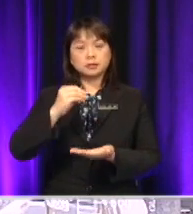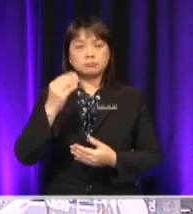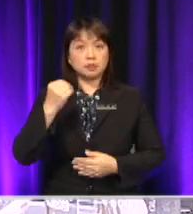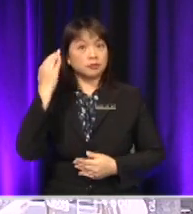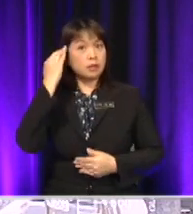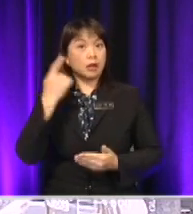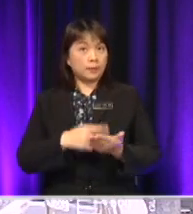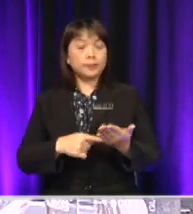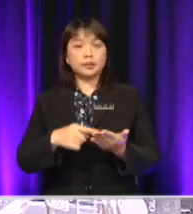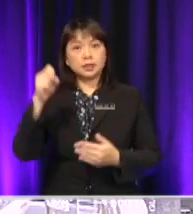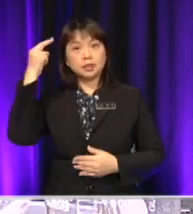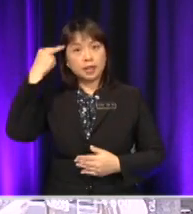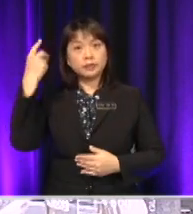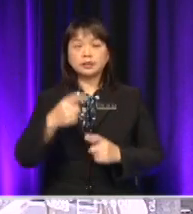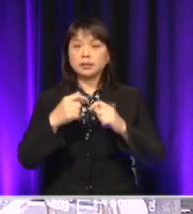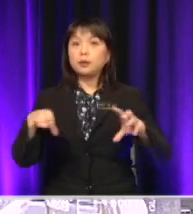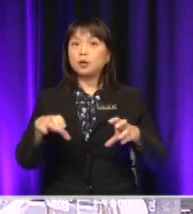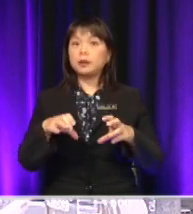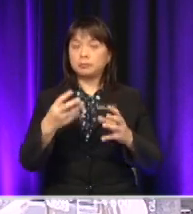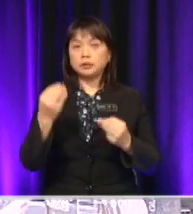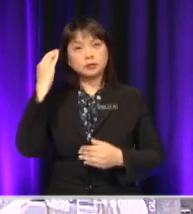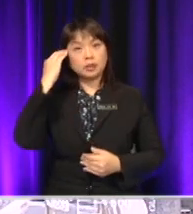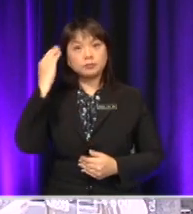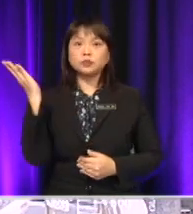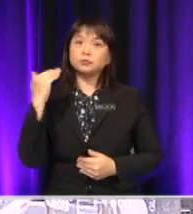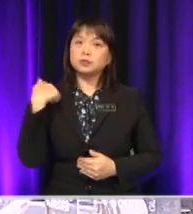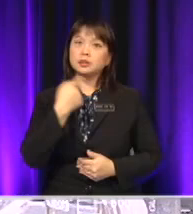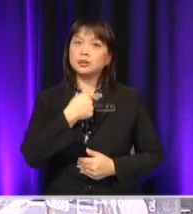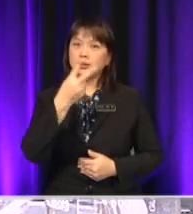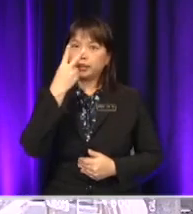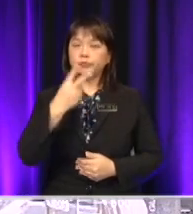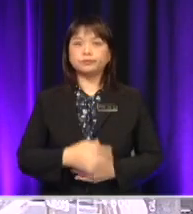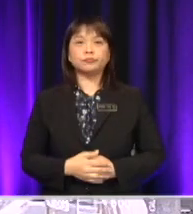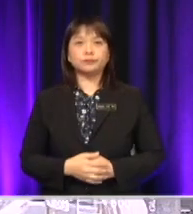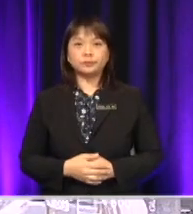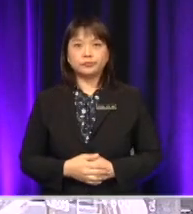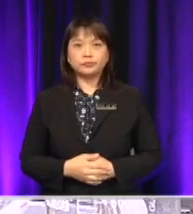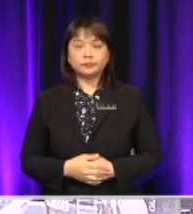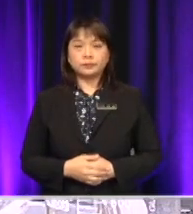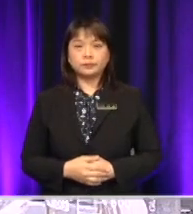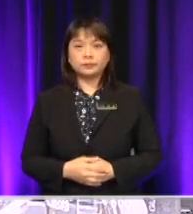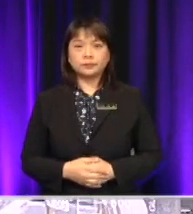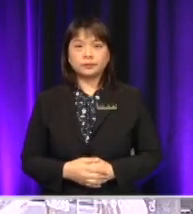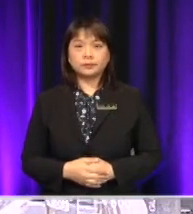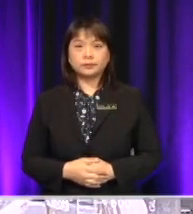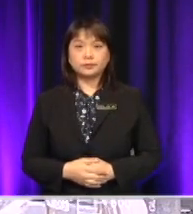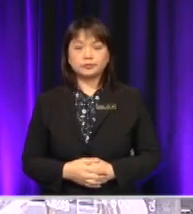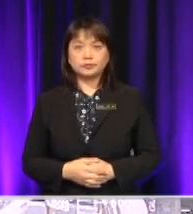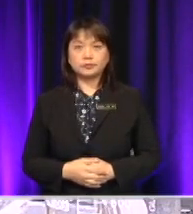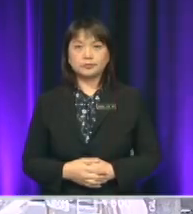awal tu kan? Kalau nak tahu apa yang kita nak belajar sama-sama, jom kita saksikan profil guru penyampai kita.